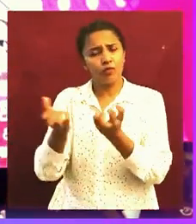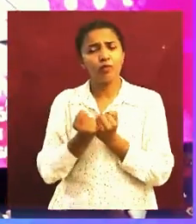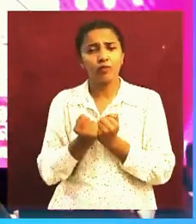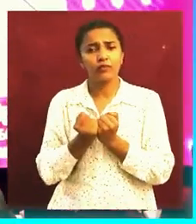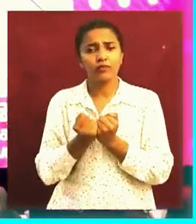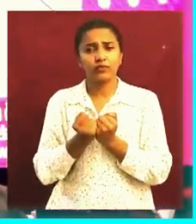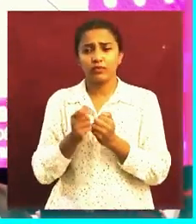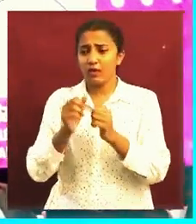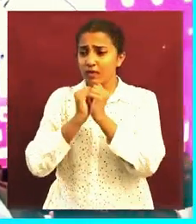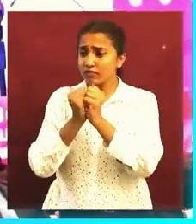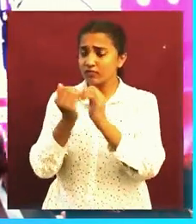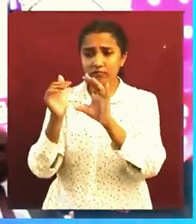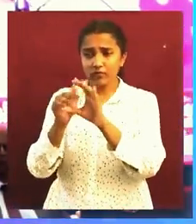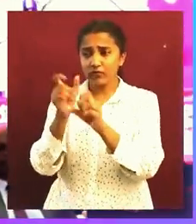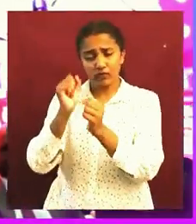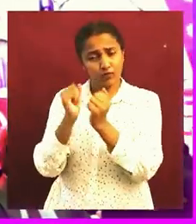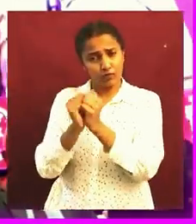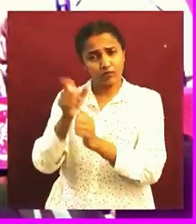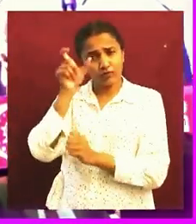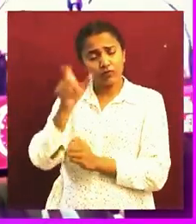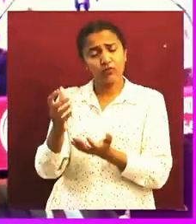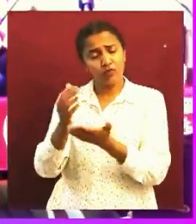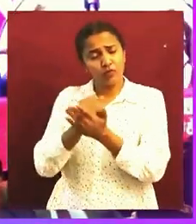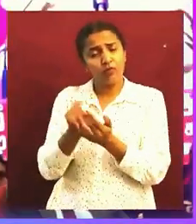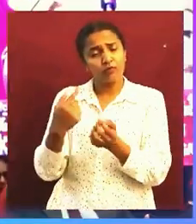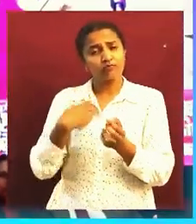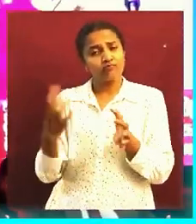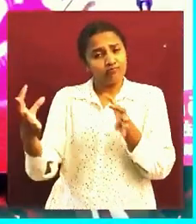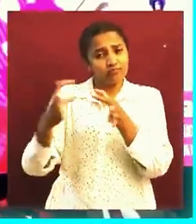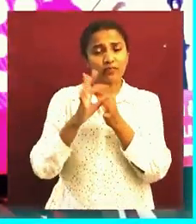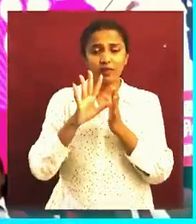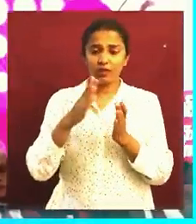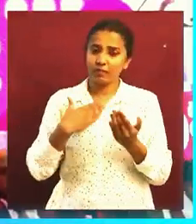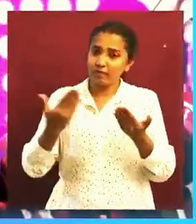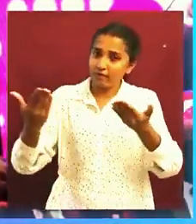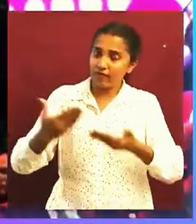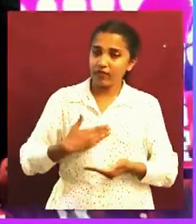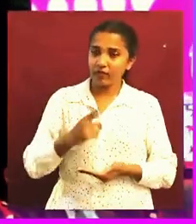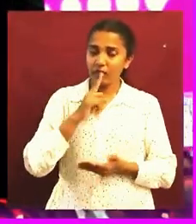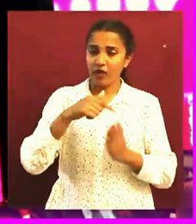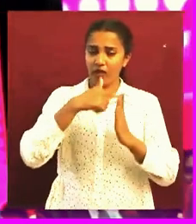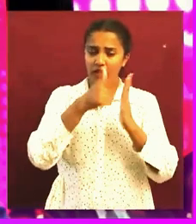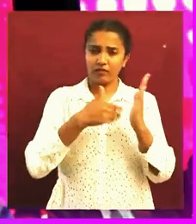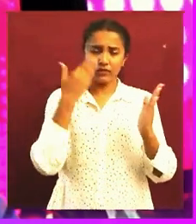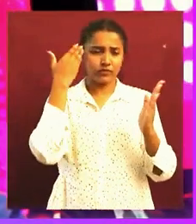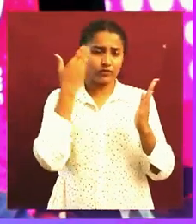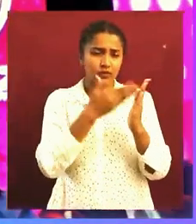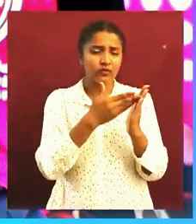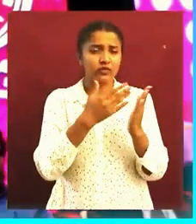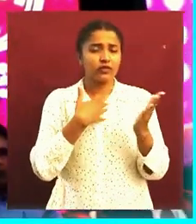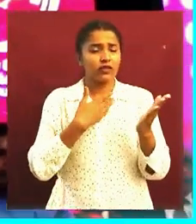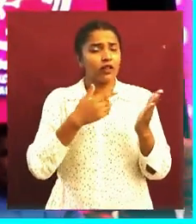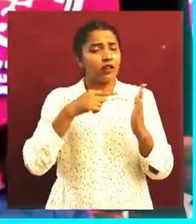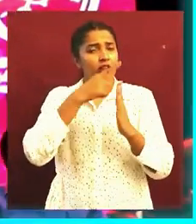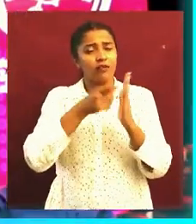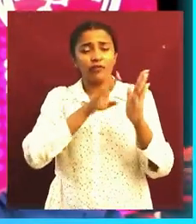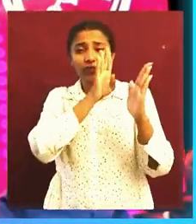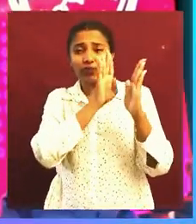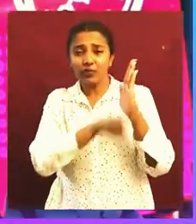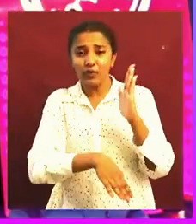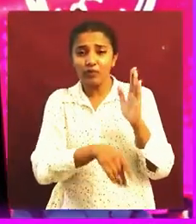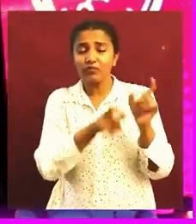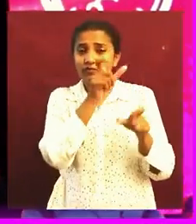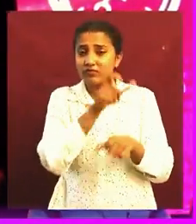මේ වෘත්තිය වේදිය නැතුව අපිට මේ රට හදන්න බෑ එනිසා අපි ආරාධනා කරනවා රට ගැන කලකිරලා රට අත්තරලන වෘත්තිය වේදෙන්න